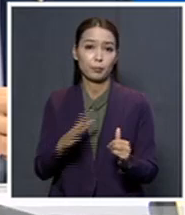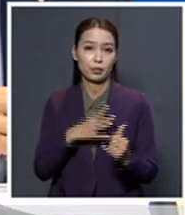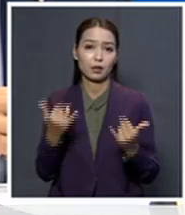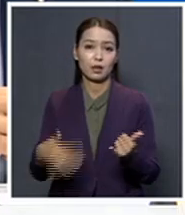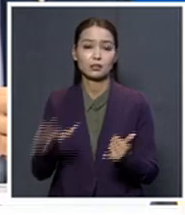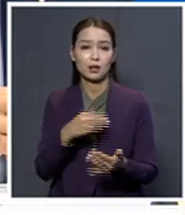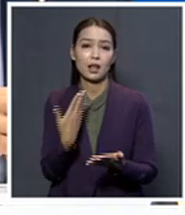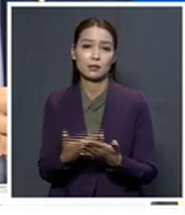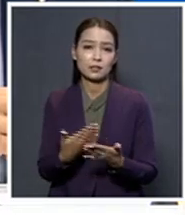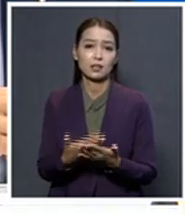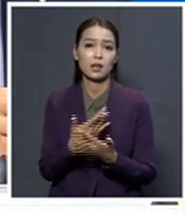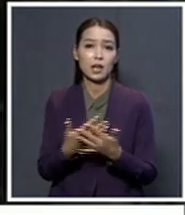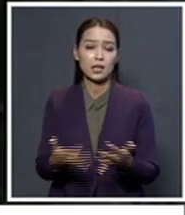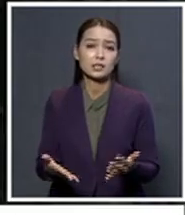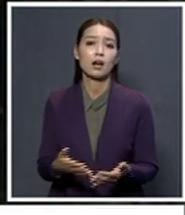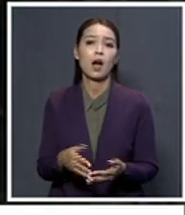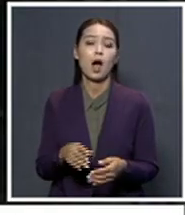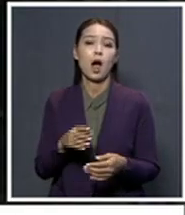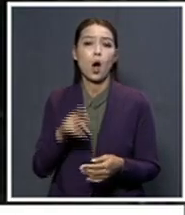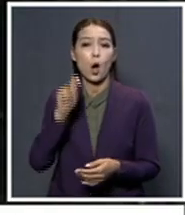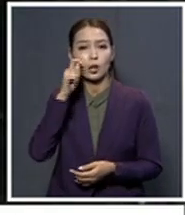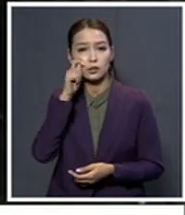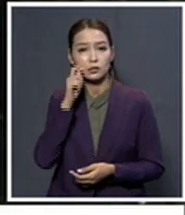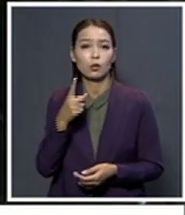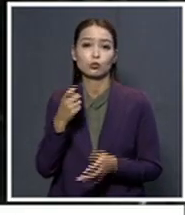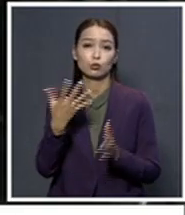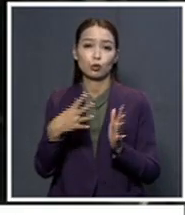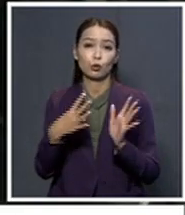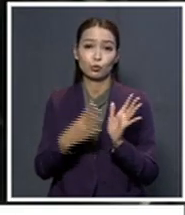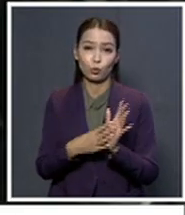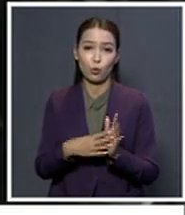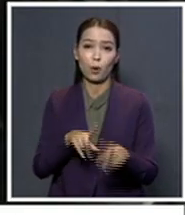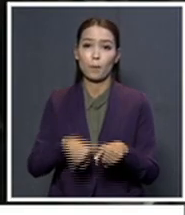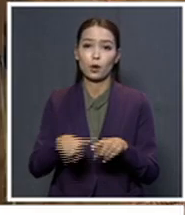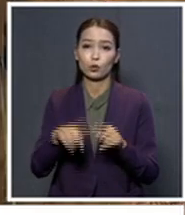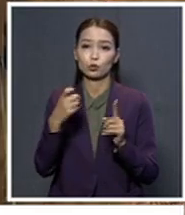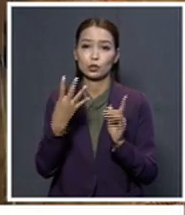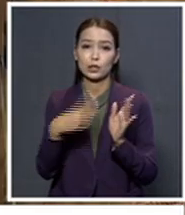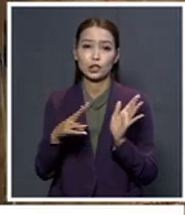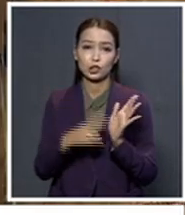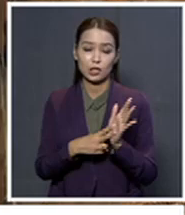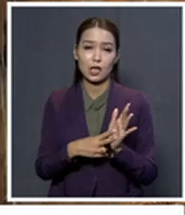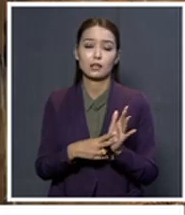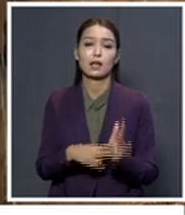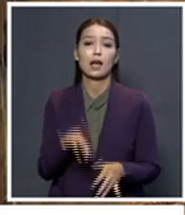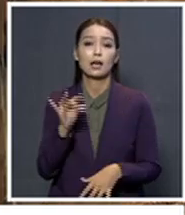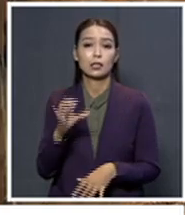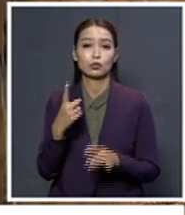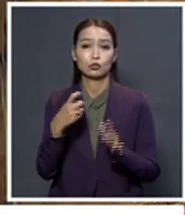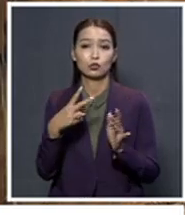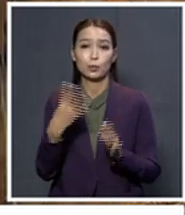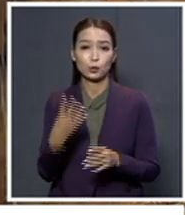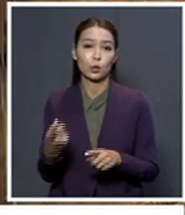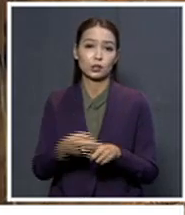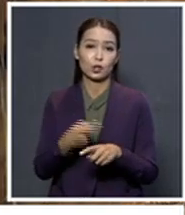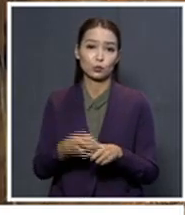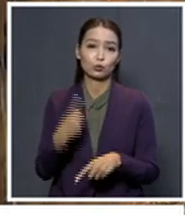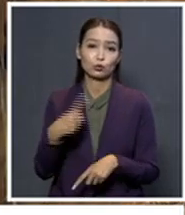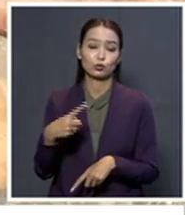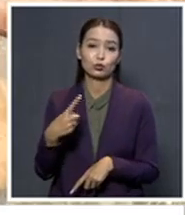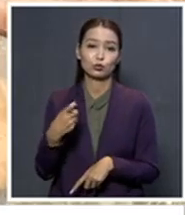Мәселен, сараптаманың нәтижесінде пияздың бағасы 159, сәбіз 147, күріш 124, картоп